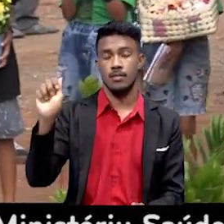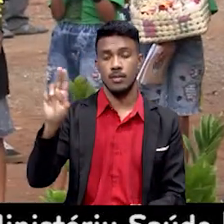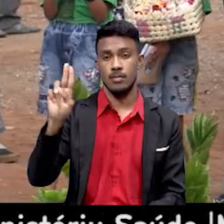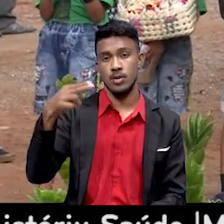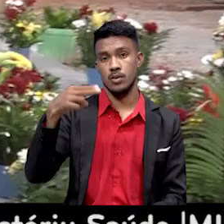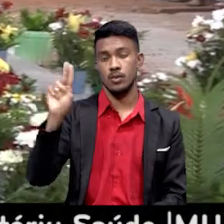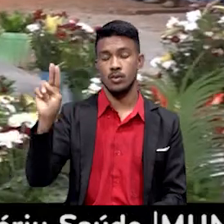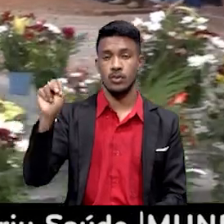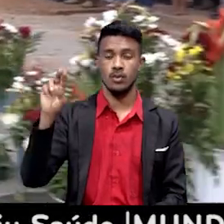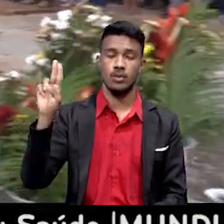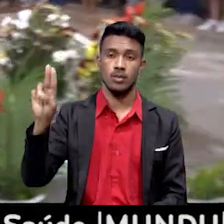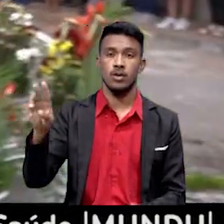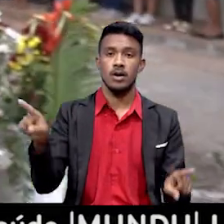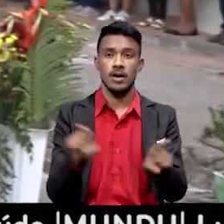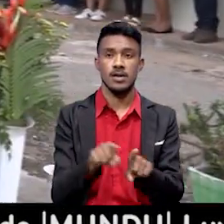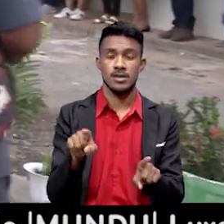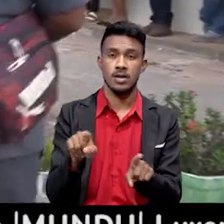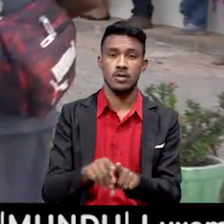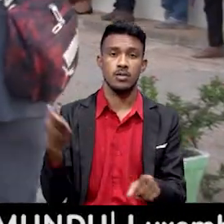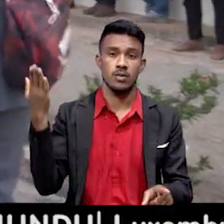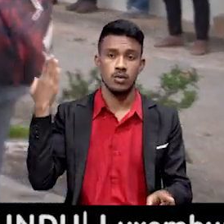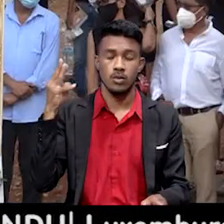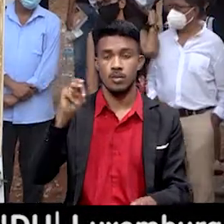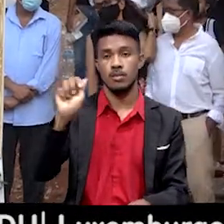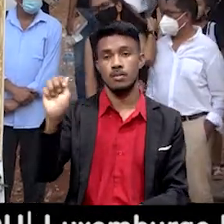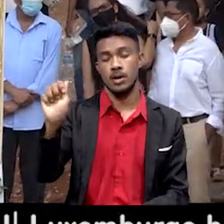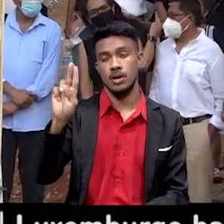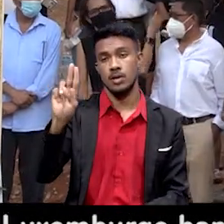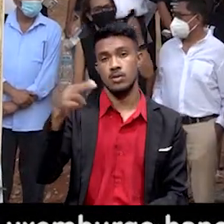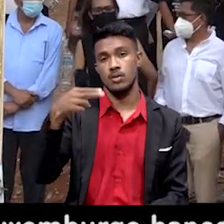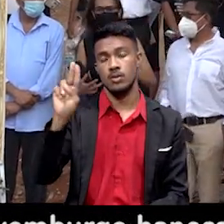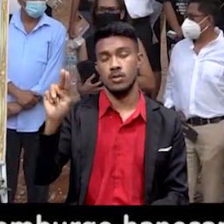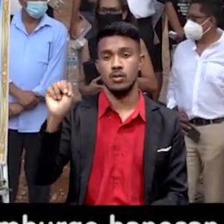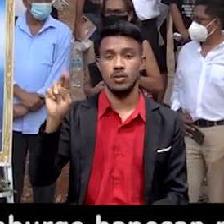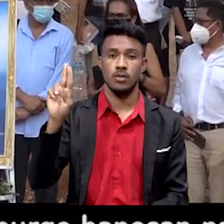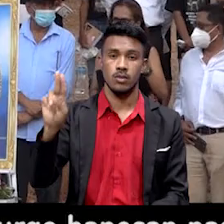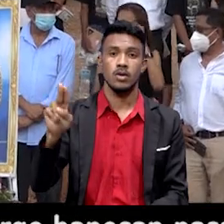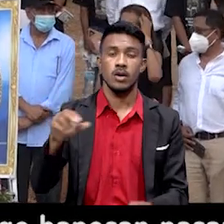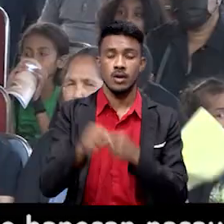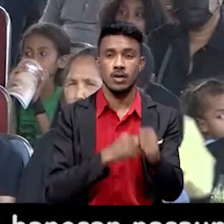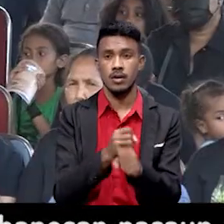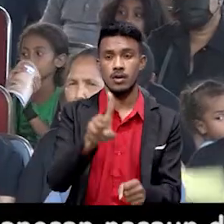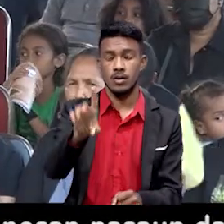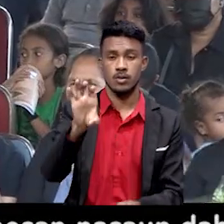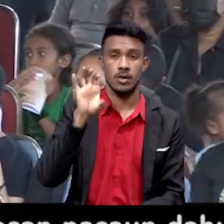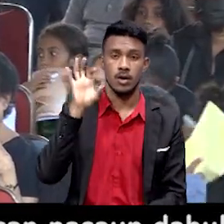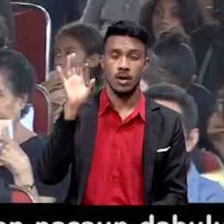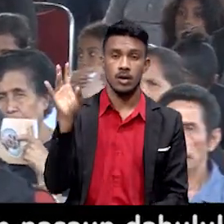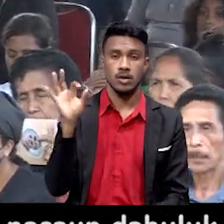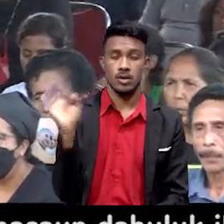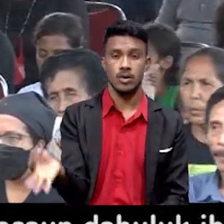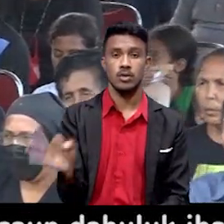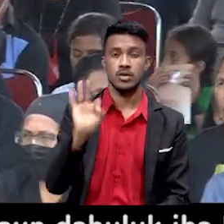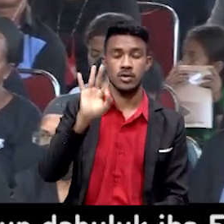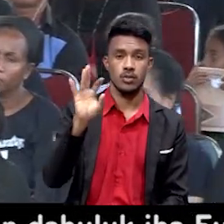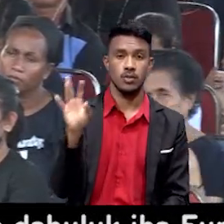kodigu lagartu hanesan eskoltu ba mahunu bulere karatayanu hateten nialao ho saudoso ihetinang riwida tusia walura sintolu totinang riwida tusia